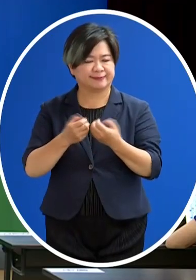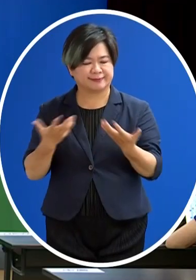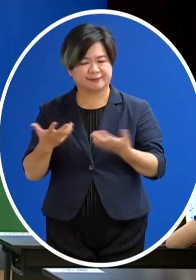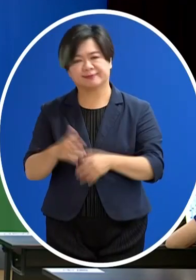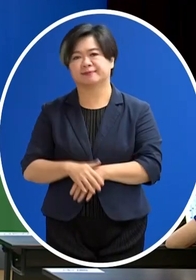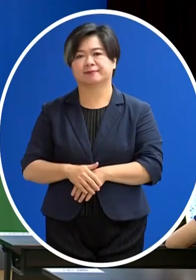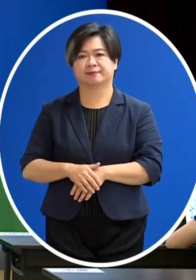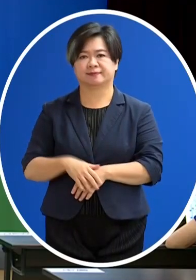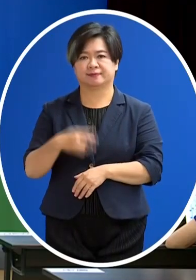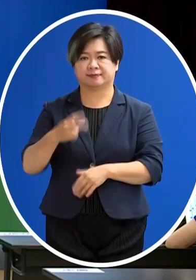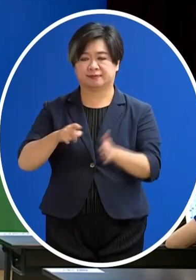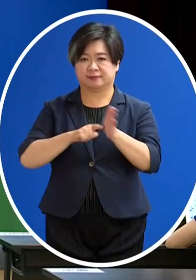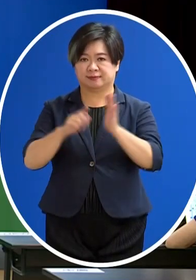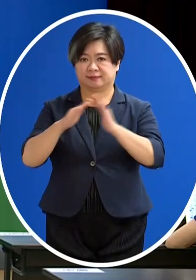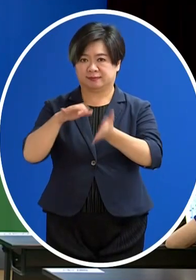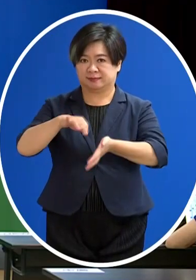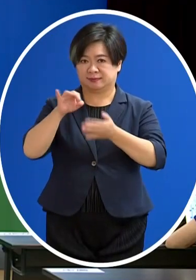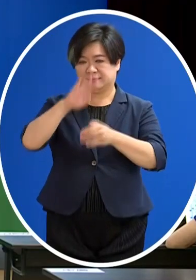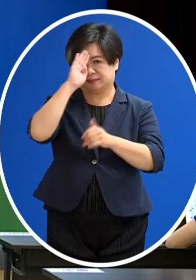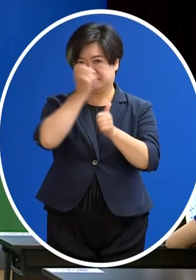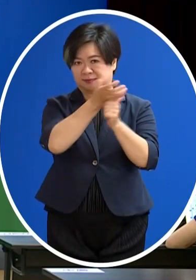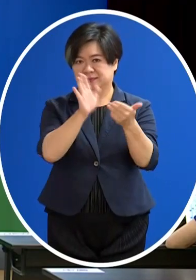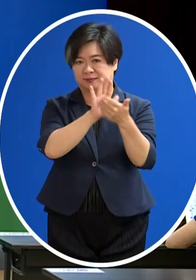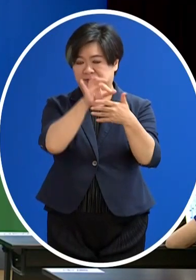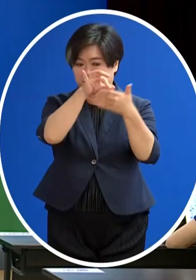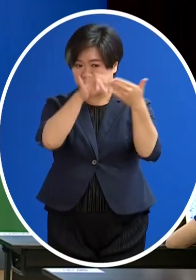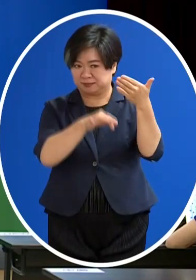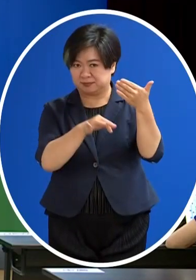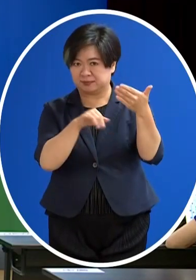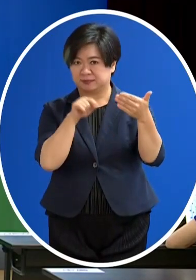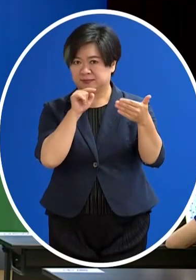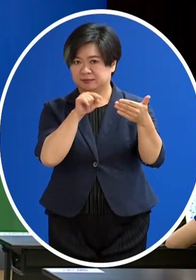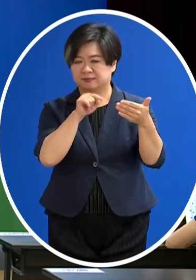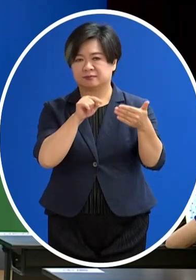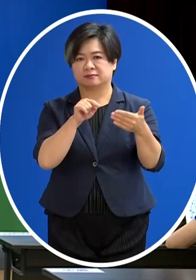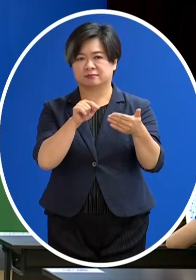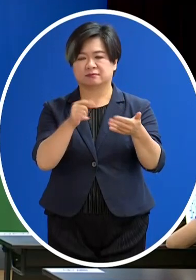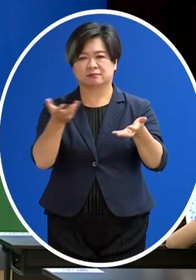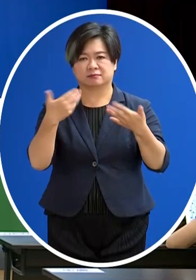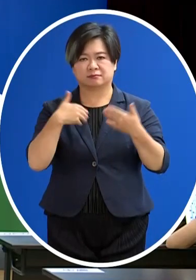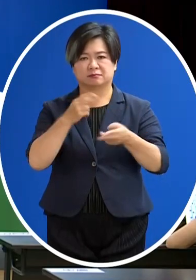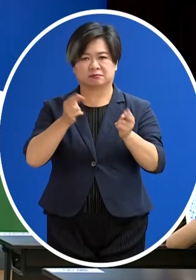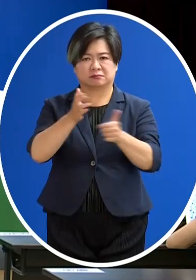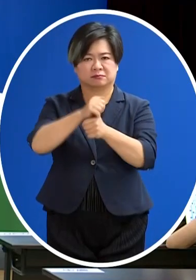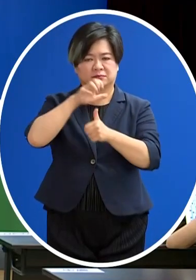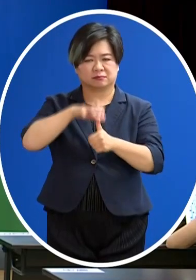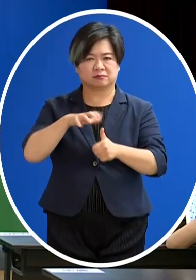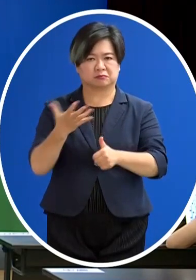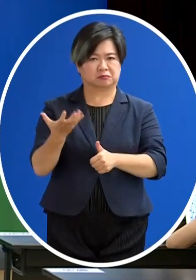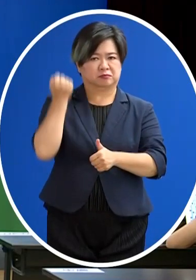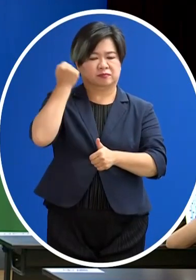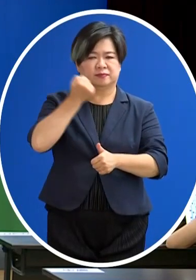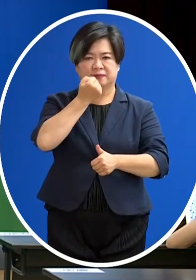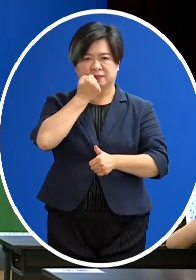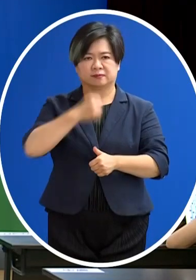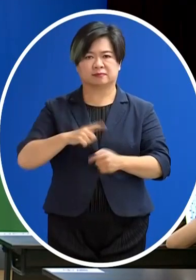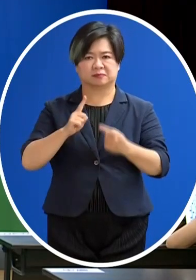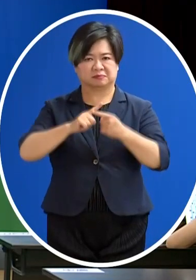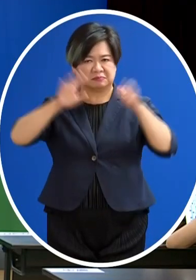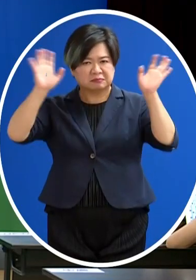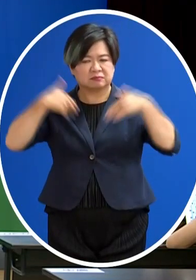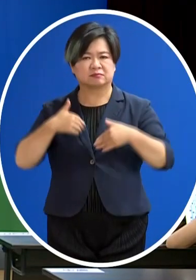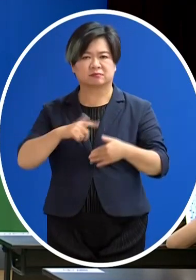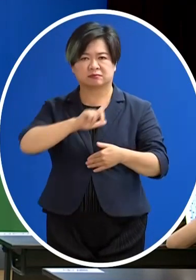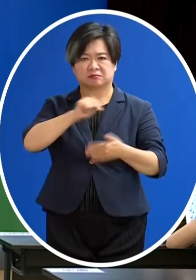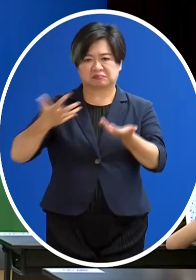第二个的话是有专家建议说，因为传染病防治条例有授予指挥中心权力可以征召人力跟征收物资，那